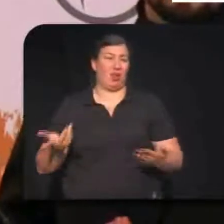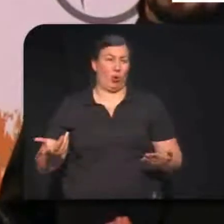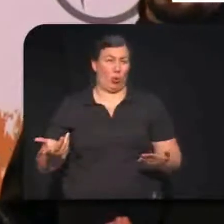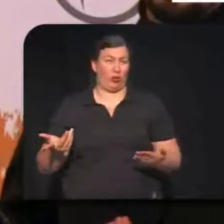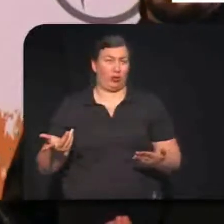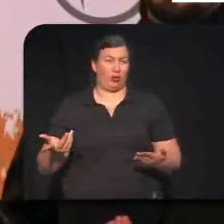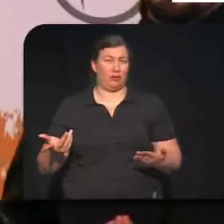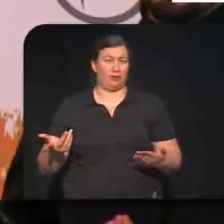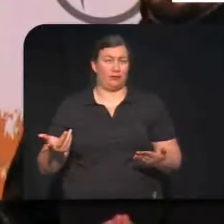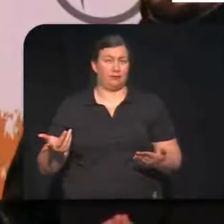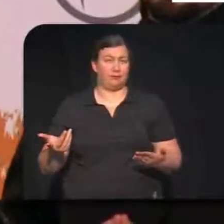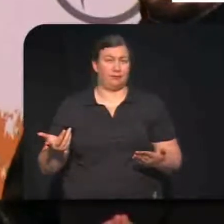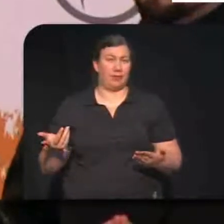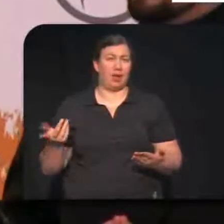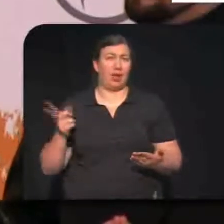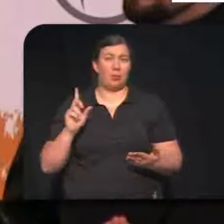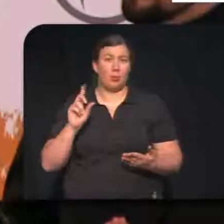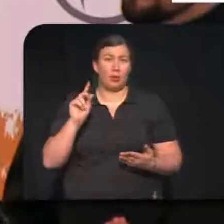entsprechend